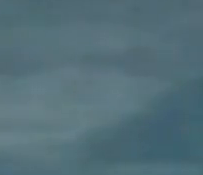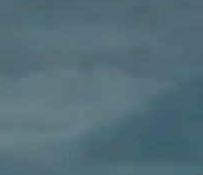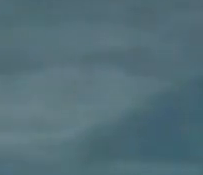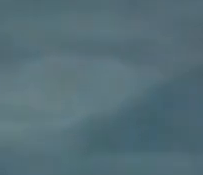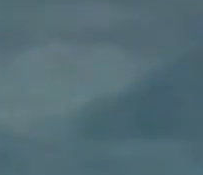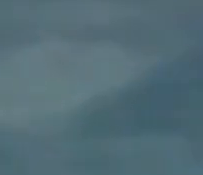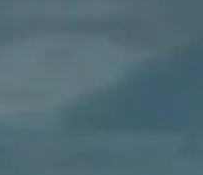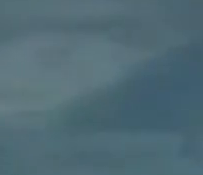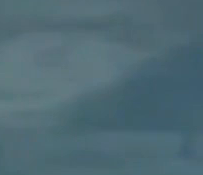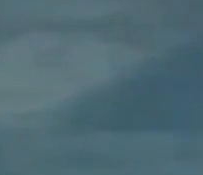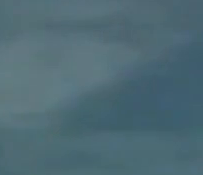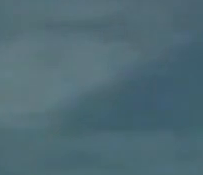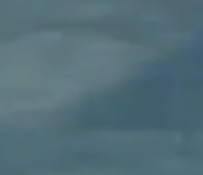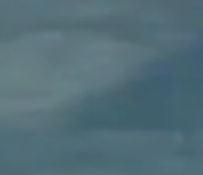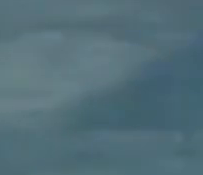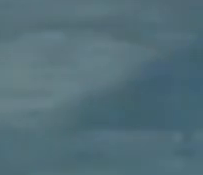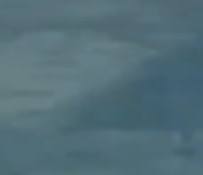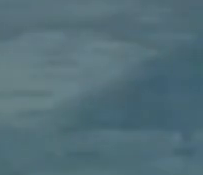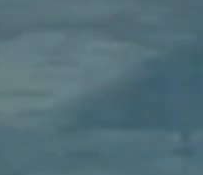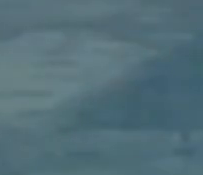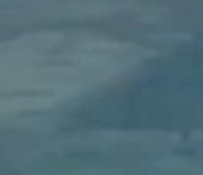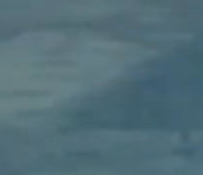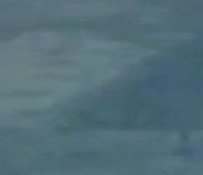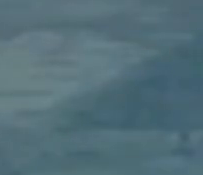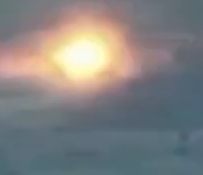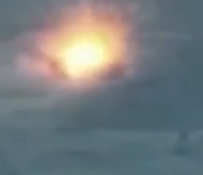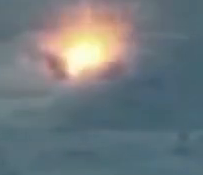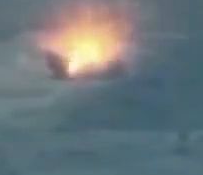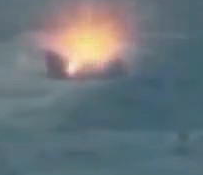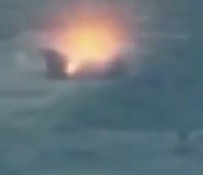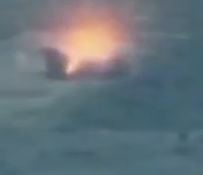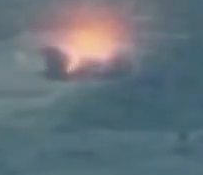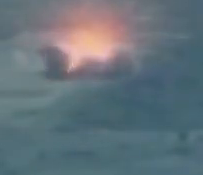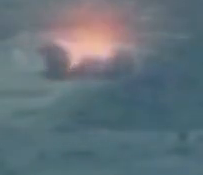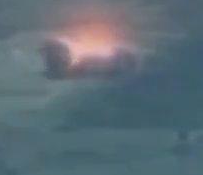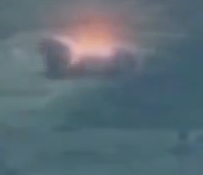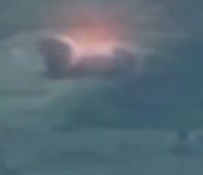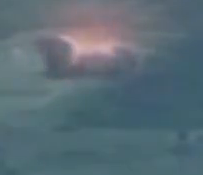6 قتلى في ضربات روسية شرق أوكرانيا وجنوبها.